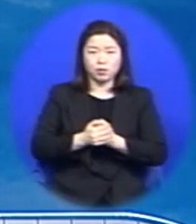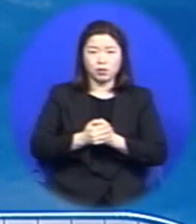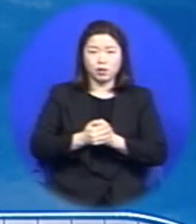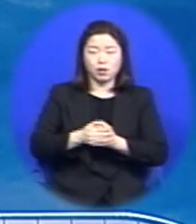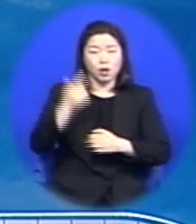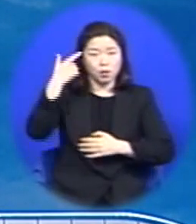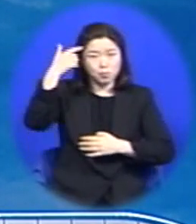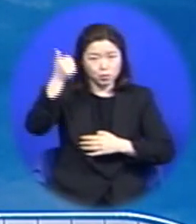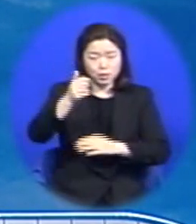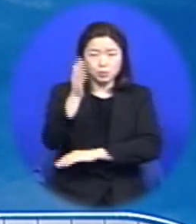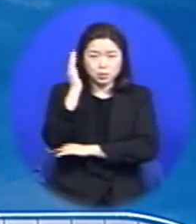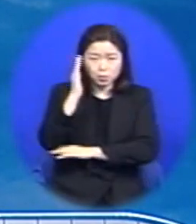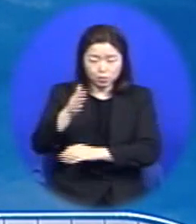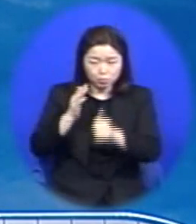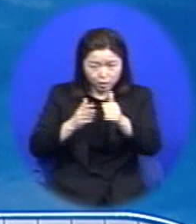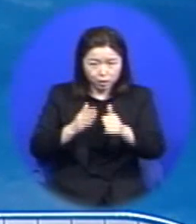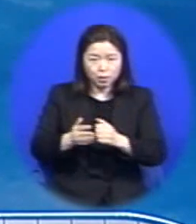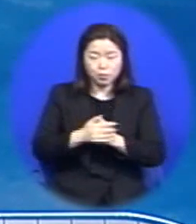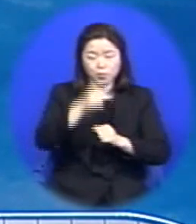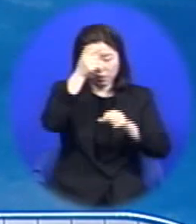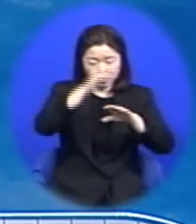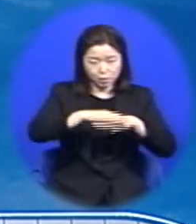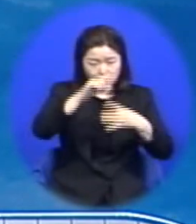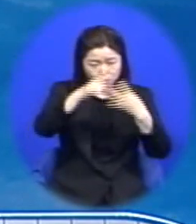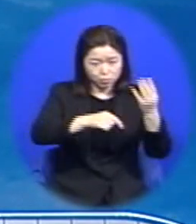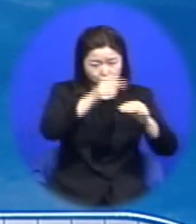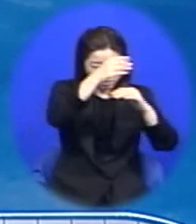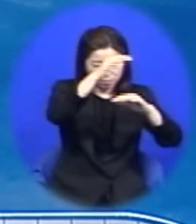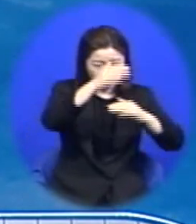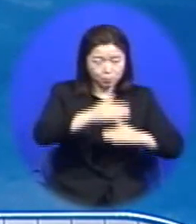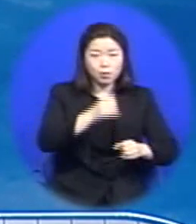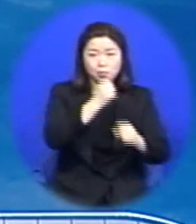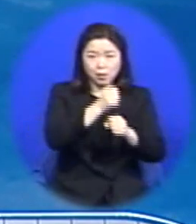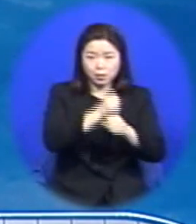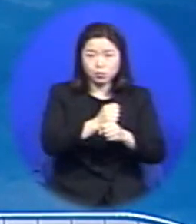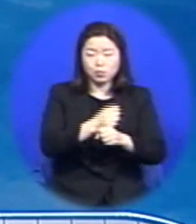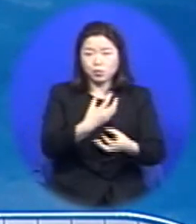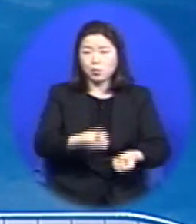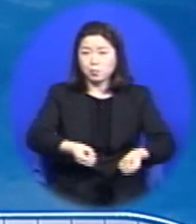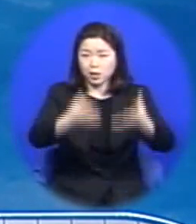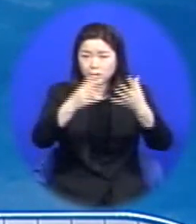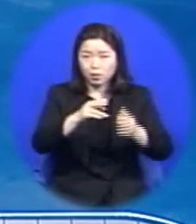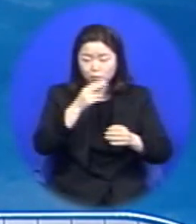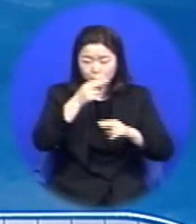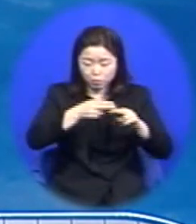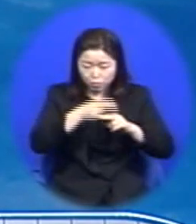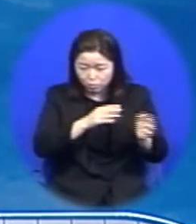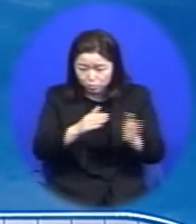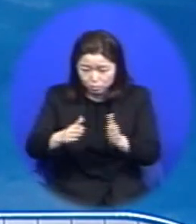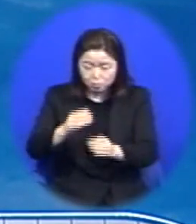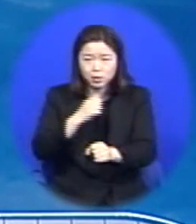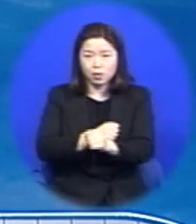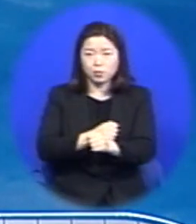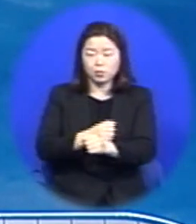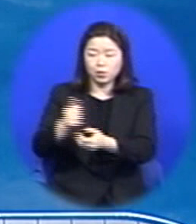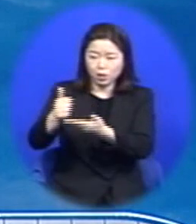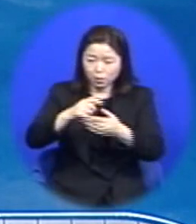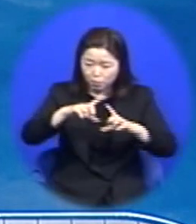목사님 설교 부탁드리고 예배 순서 짜고 그리고 파티하고 음식 준비하고 초청자들 초청장